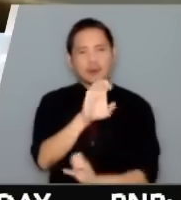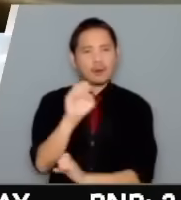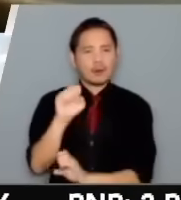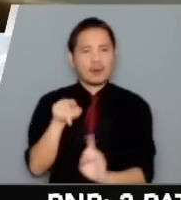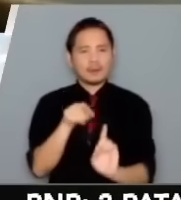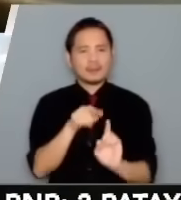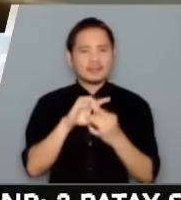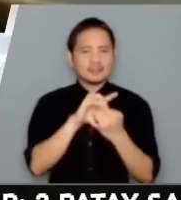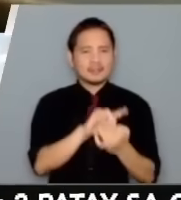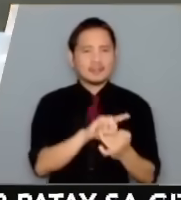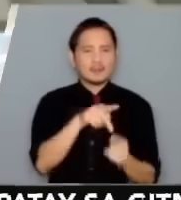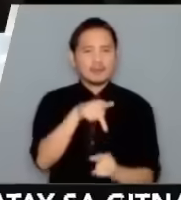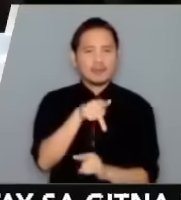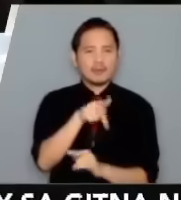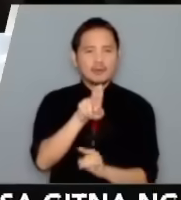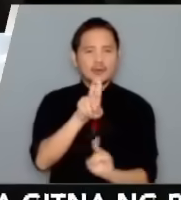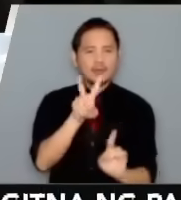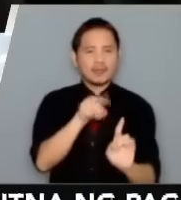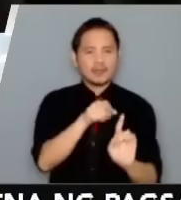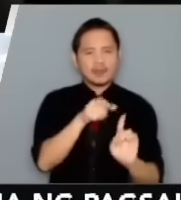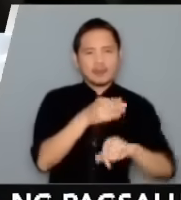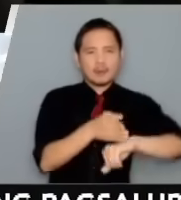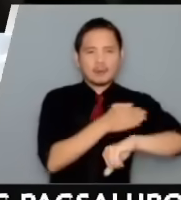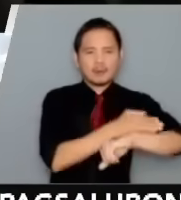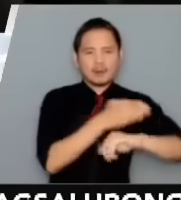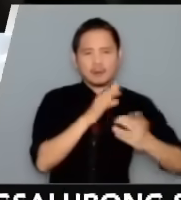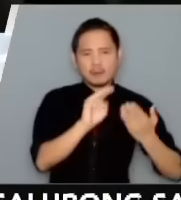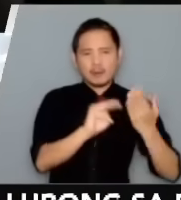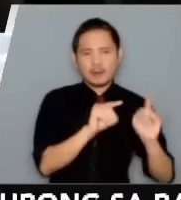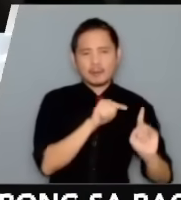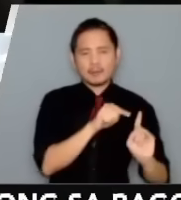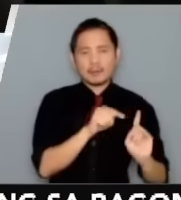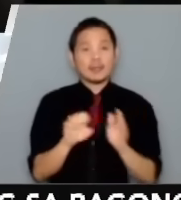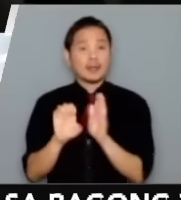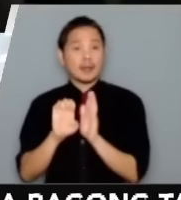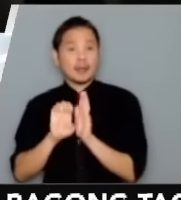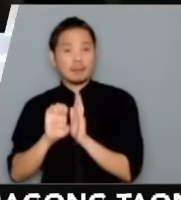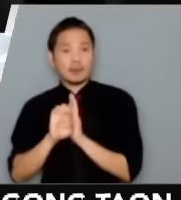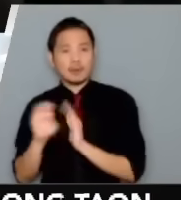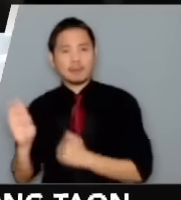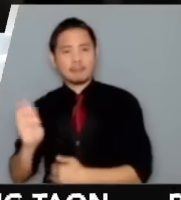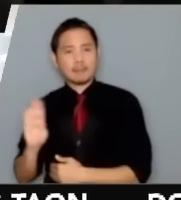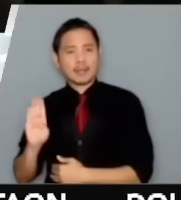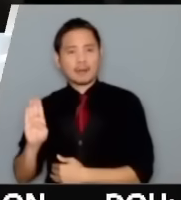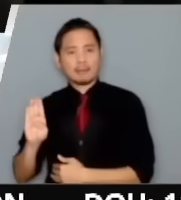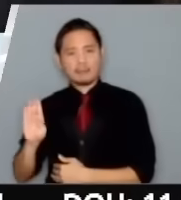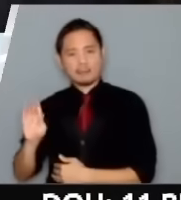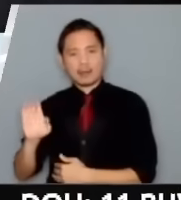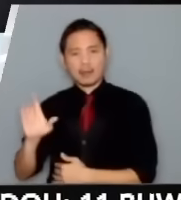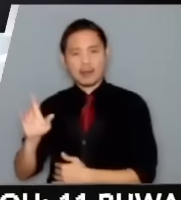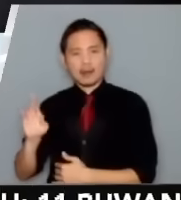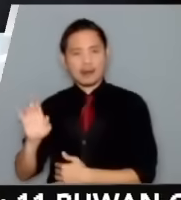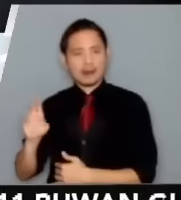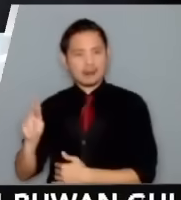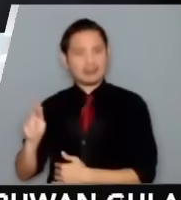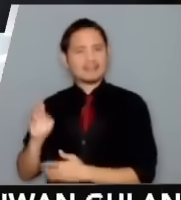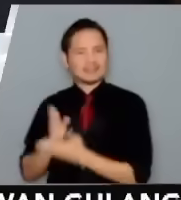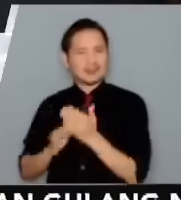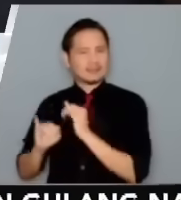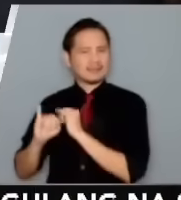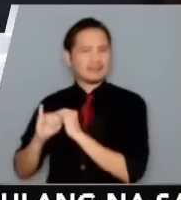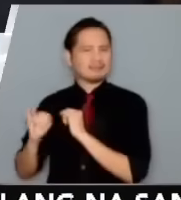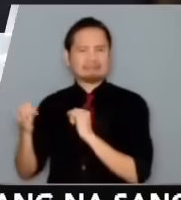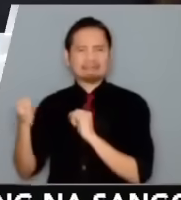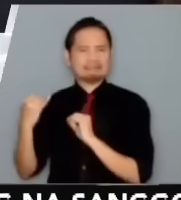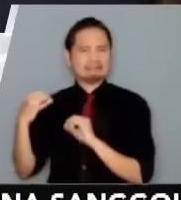PUV Modernization Program. Dito sa Baclaran, may mga hindi na umabot sa deadline. Isa sa kanila ang driver operator na si